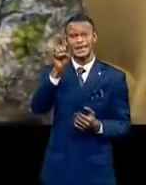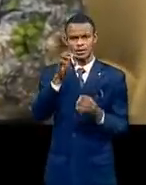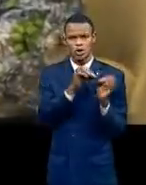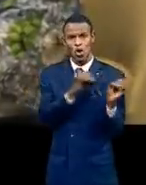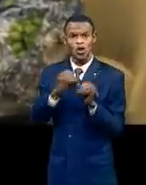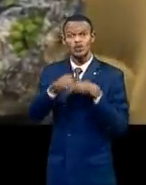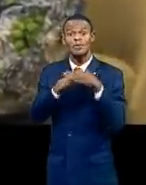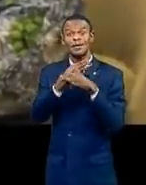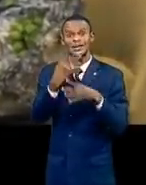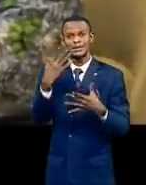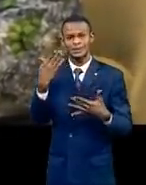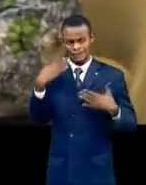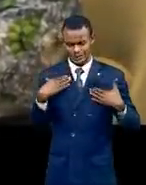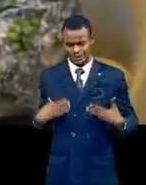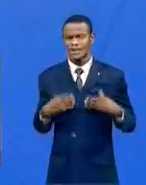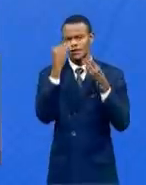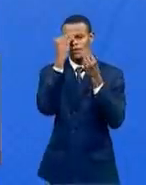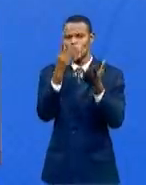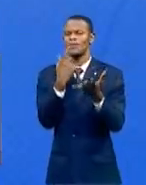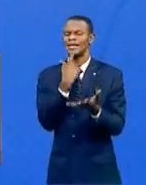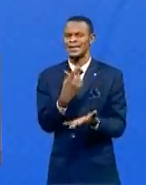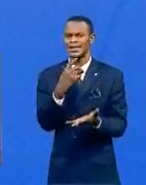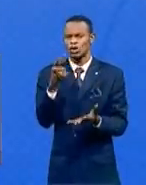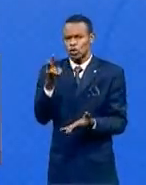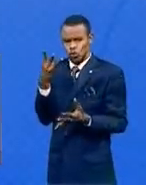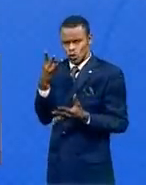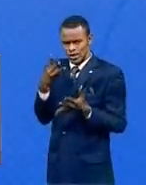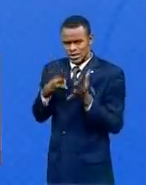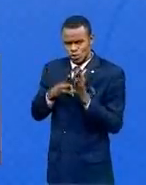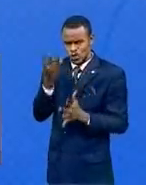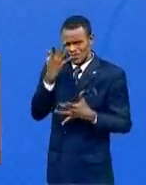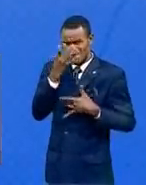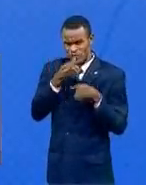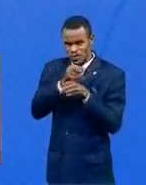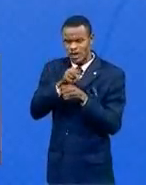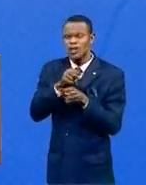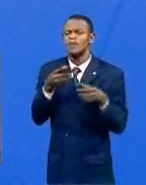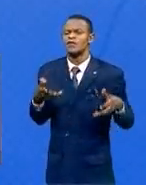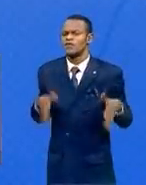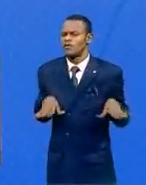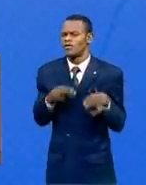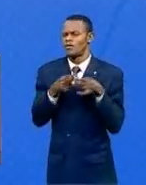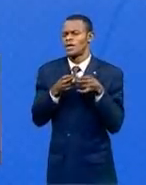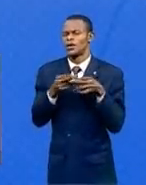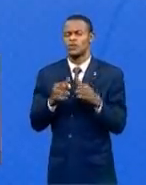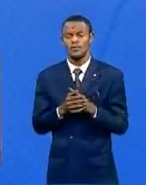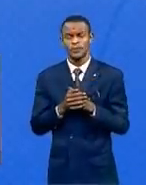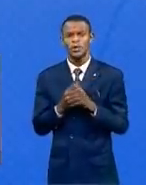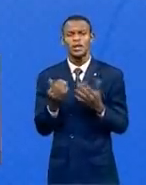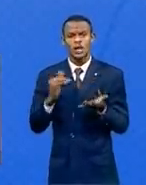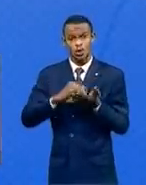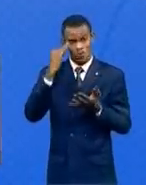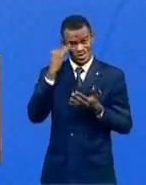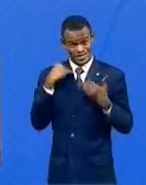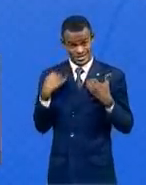fin du pic de la troisième vague. Depuis le 3 août dernier, le ministre de la Santé a indiqué que la France a